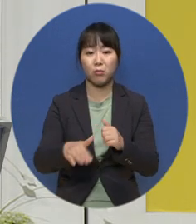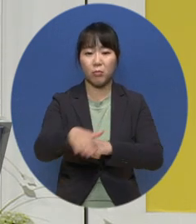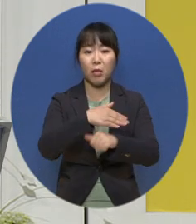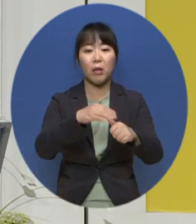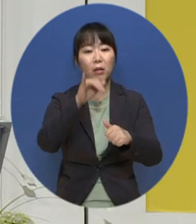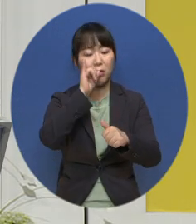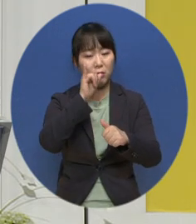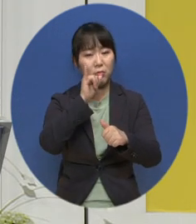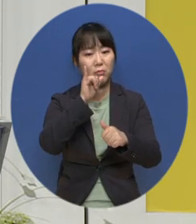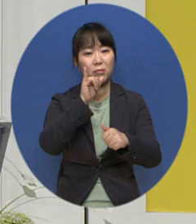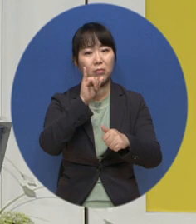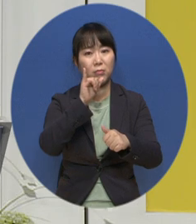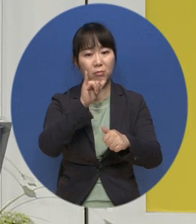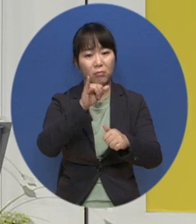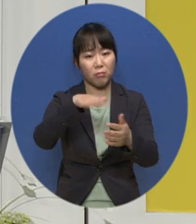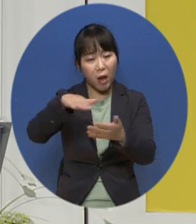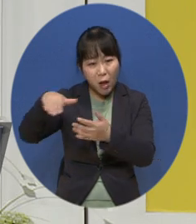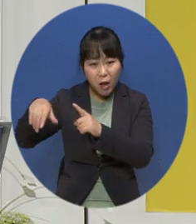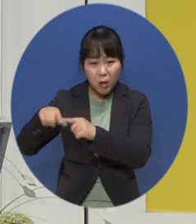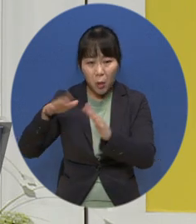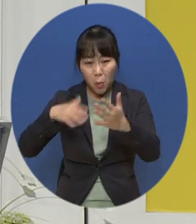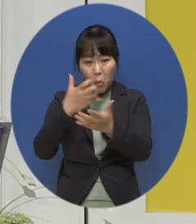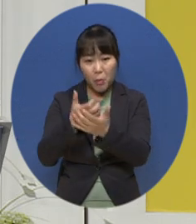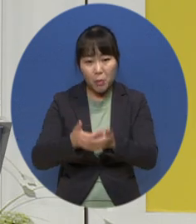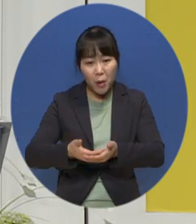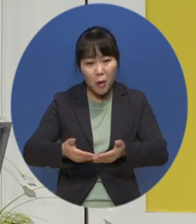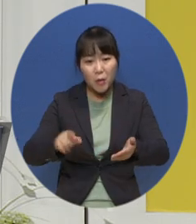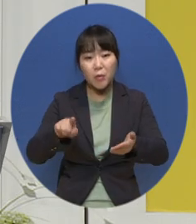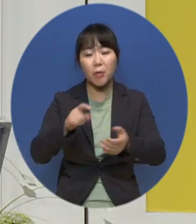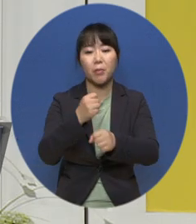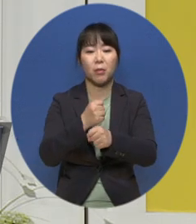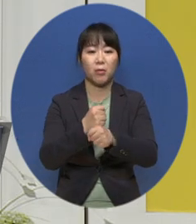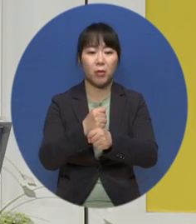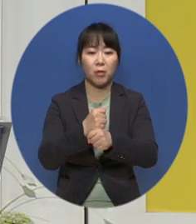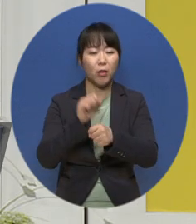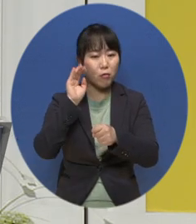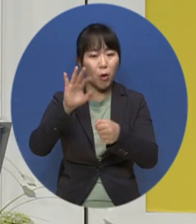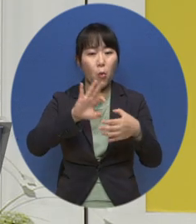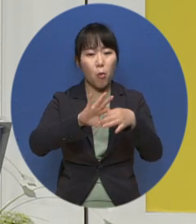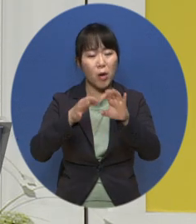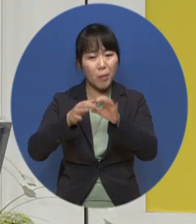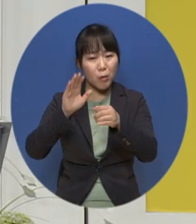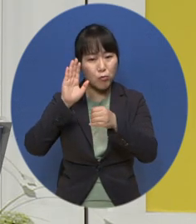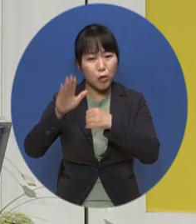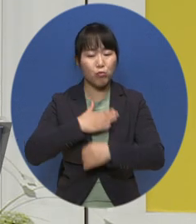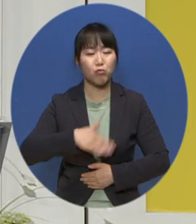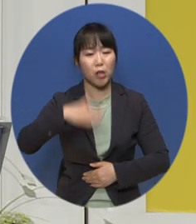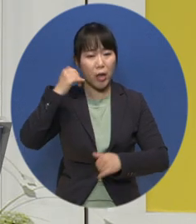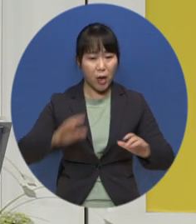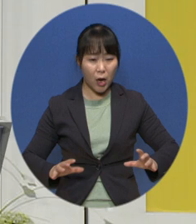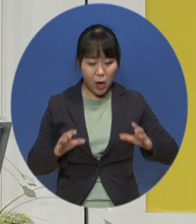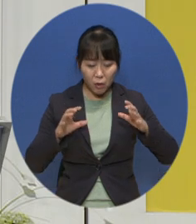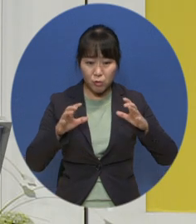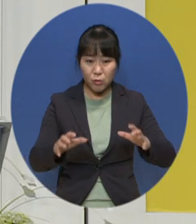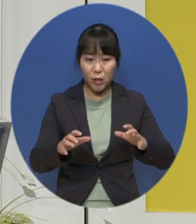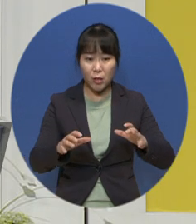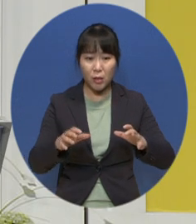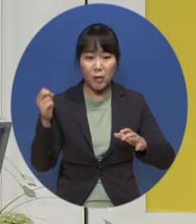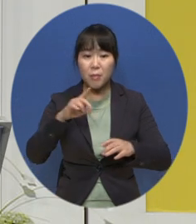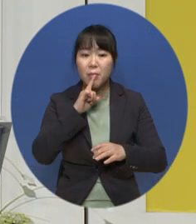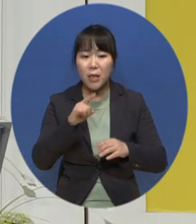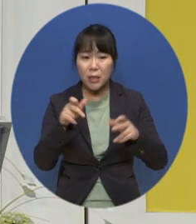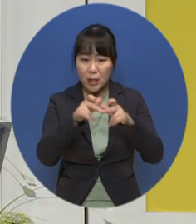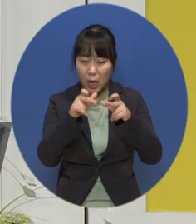그 도처에서 고무줄 약해서 그래야 만드는 것이 이제 이 것이다 그 이후에 올림픽을 지나고 몇 년 이따가 우리가 장애인 쉽게 말해서